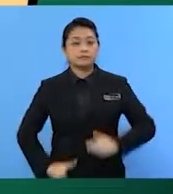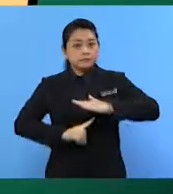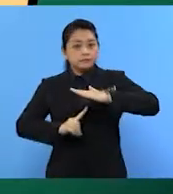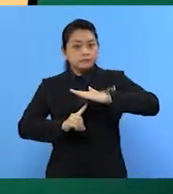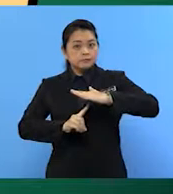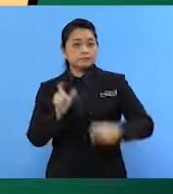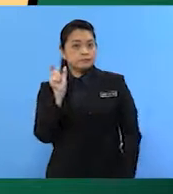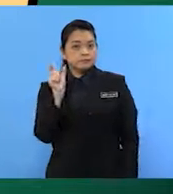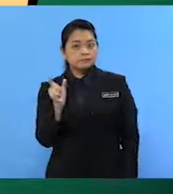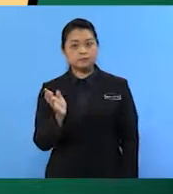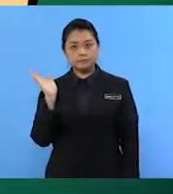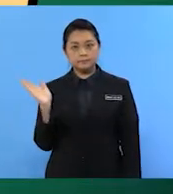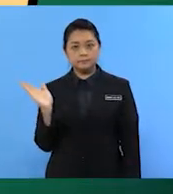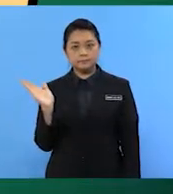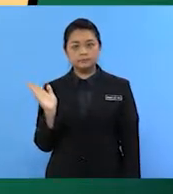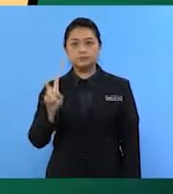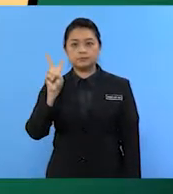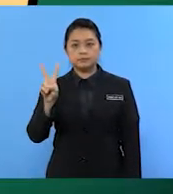Berdasarkan konsep ini,